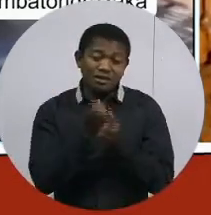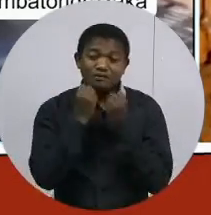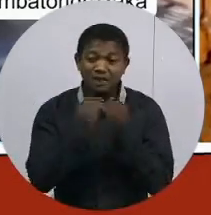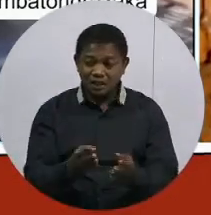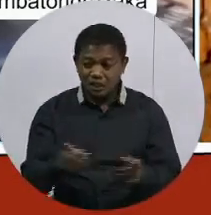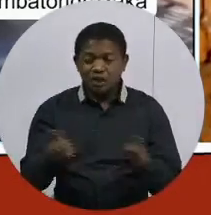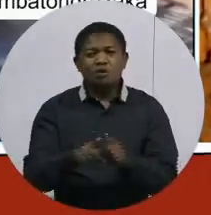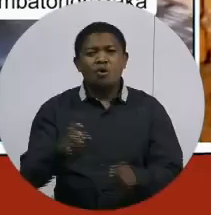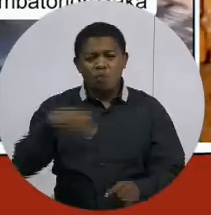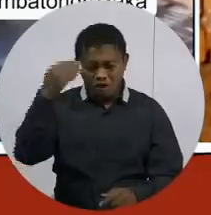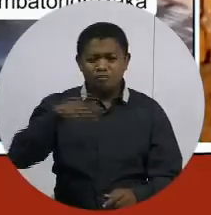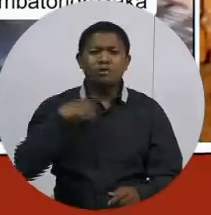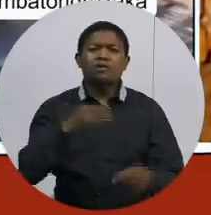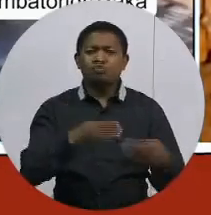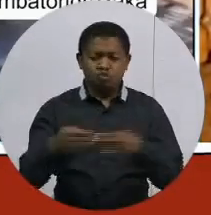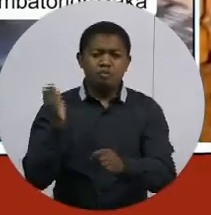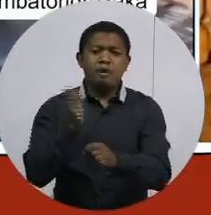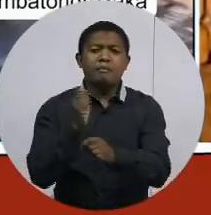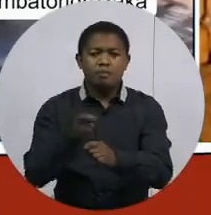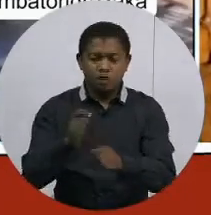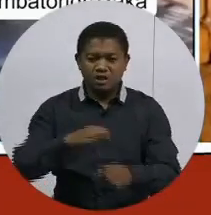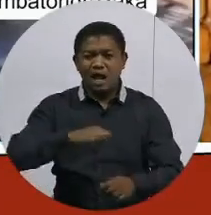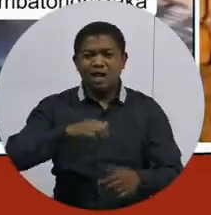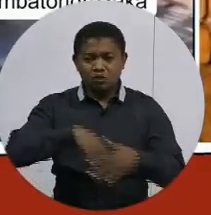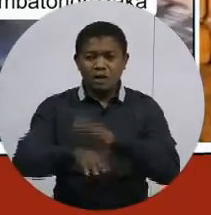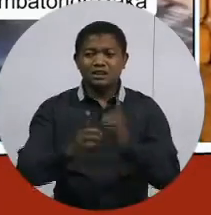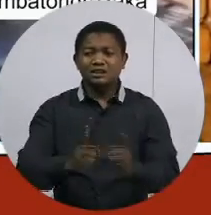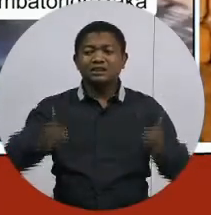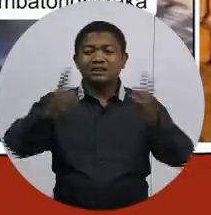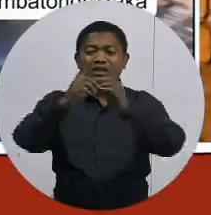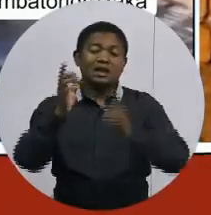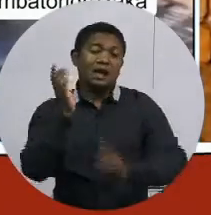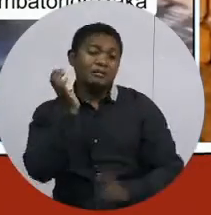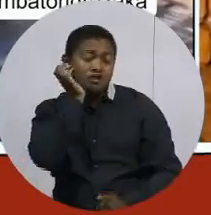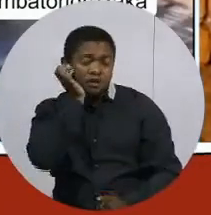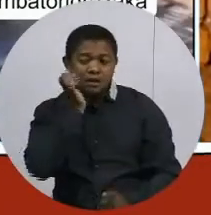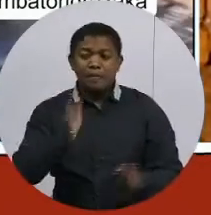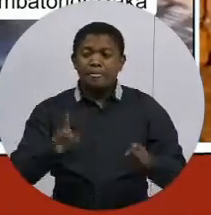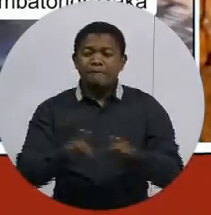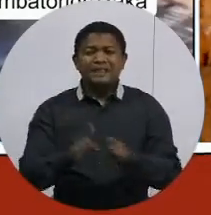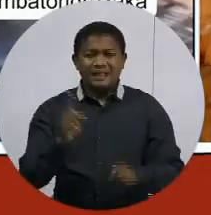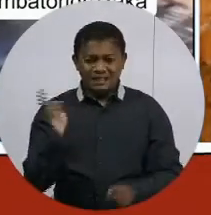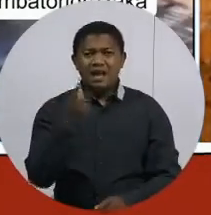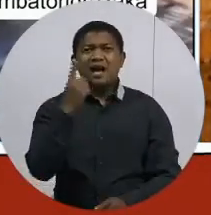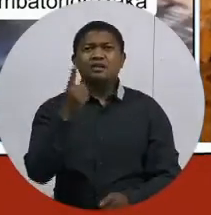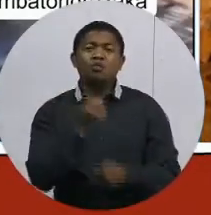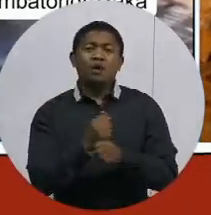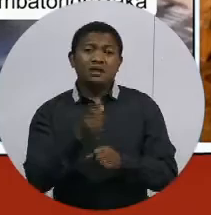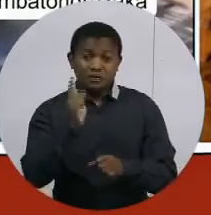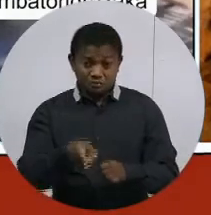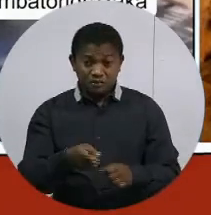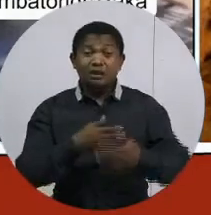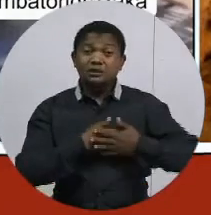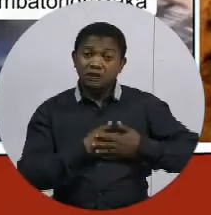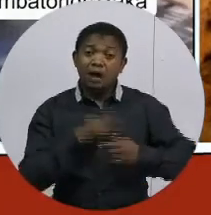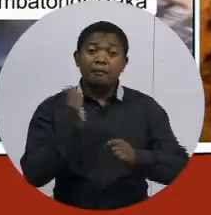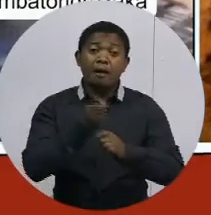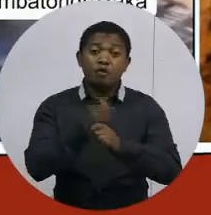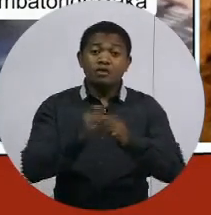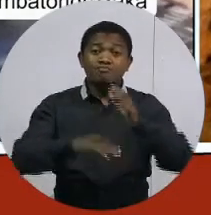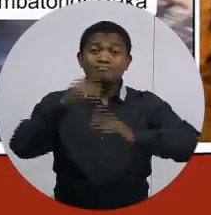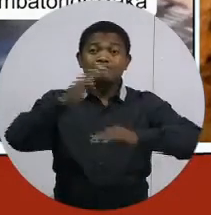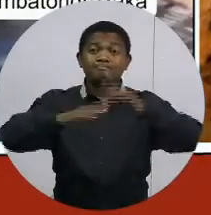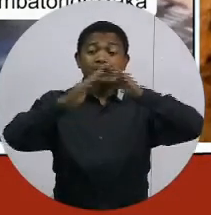asa ho atao ato amin'ny distrikana Ambatondrazaka tsy hitia fotsiny ahy afa-tsy ny fanamboarana trano finenana amin'ny hôpitaly